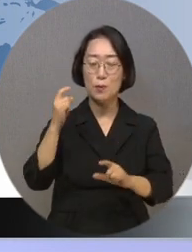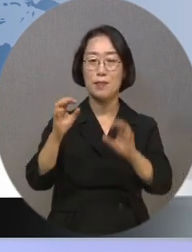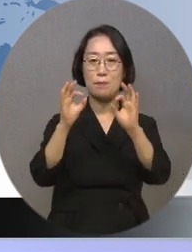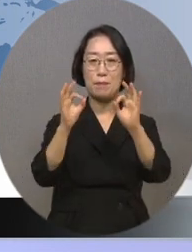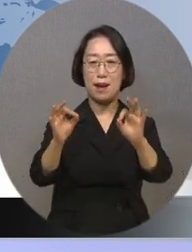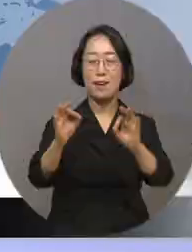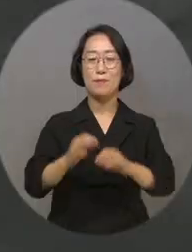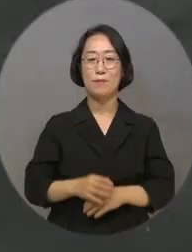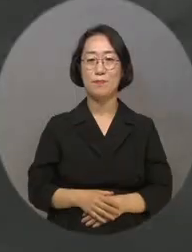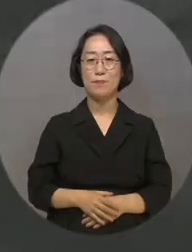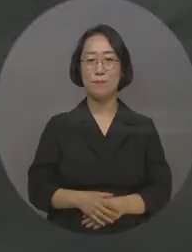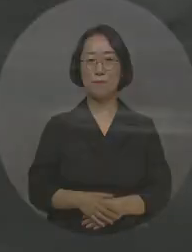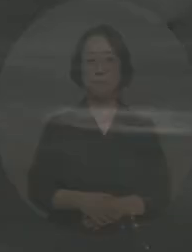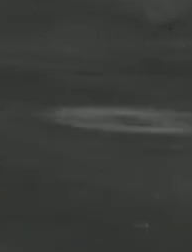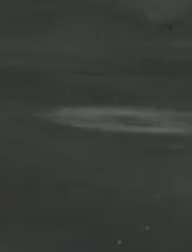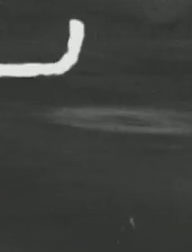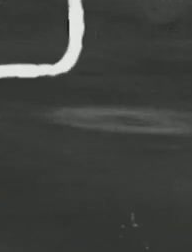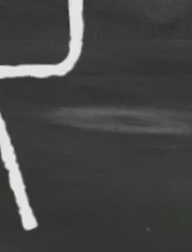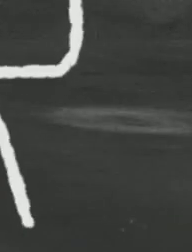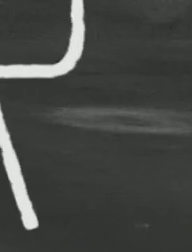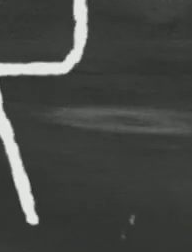들어보시죠.